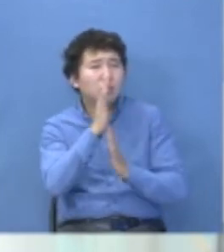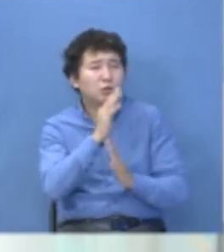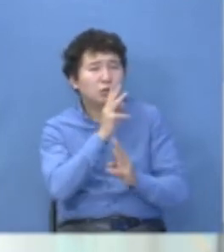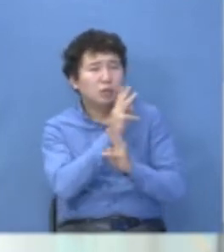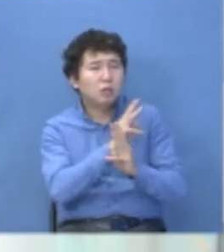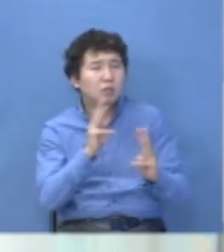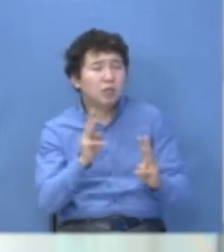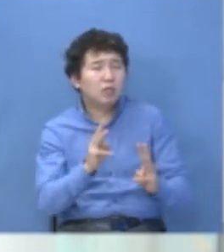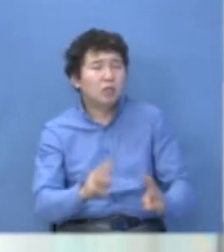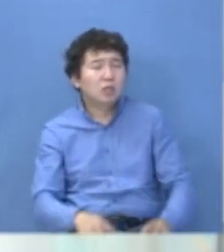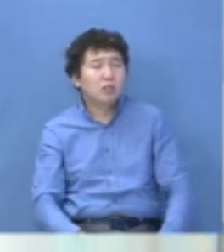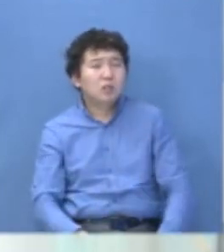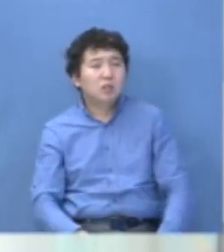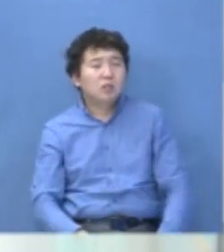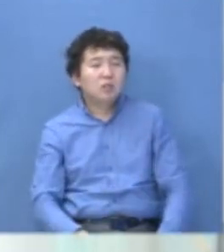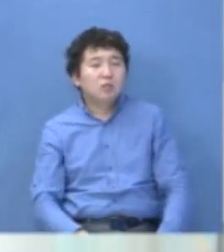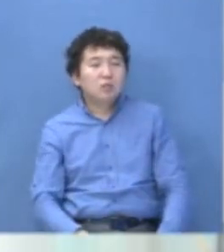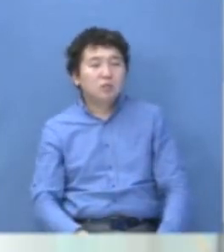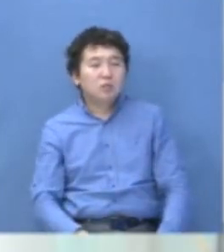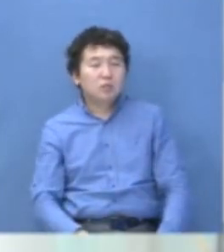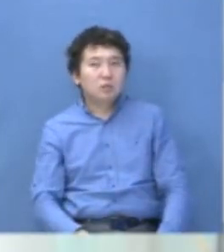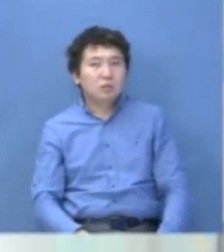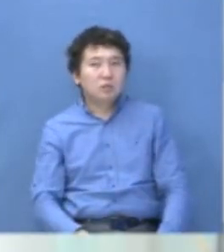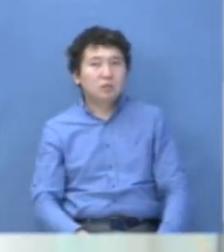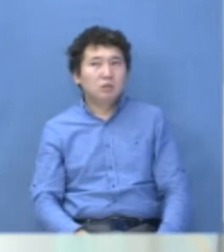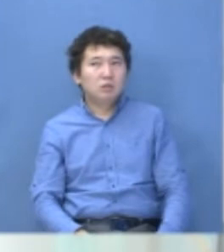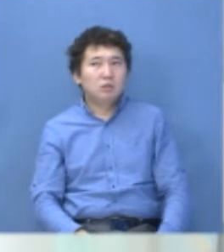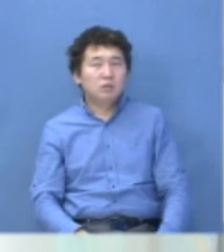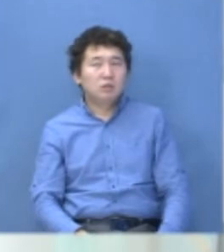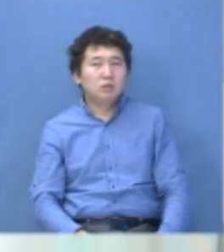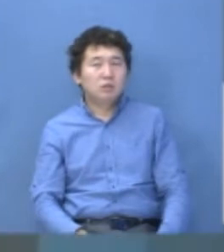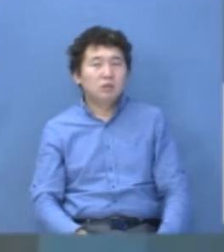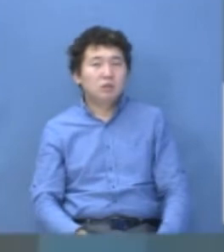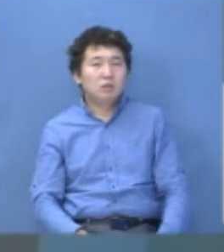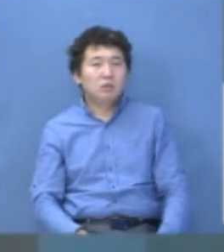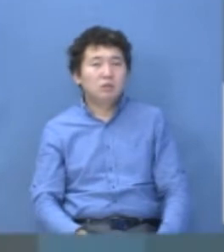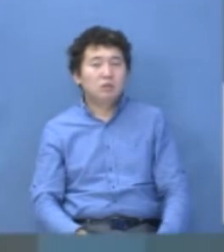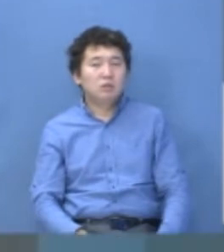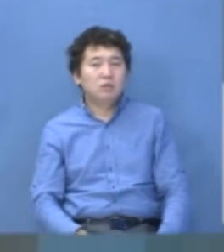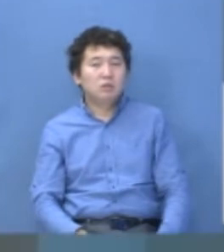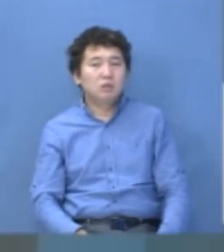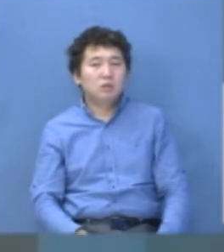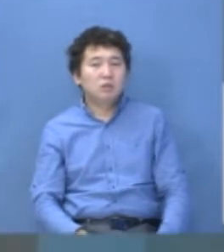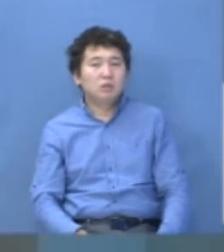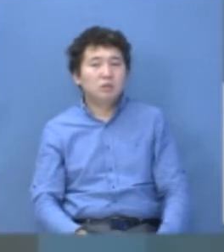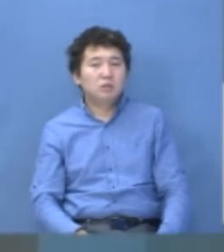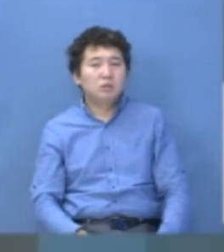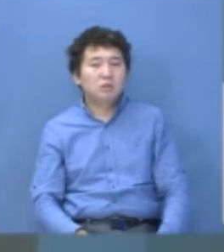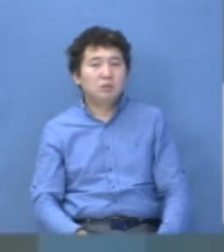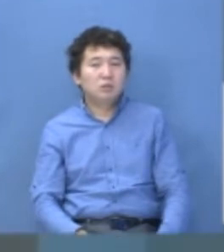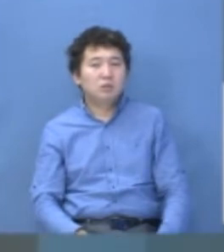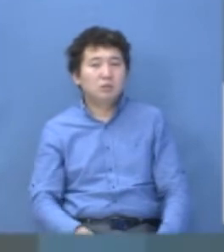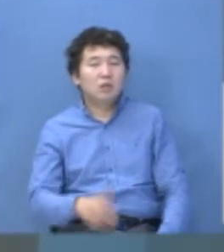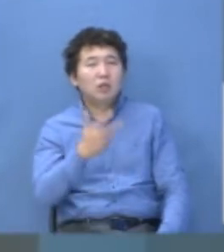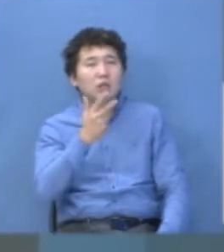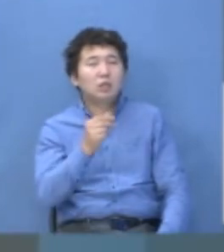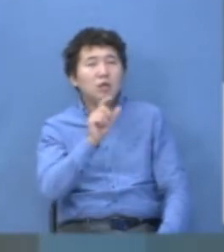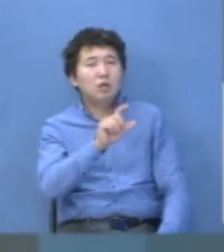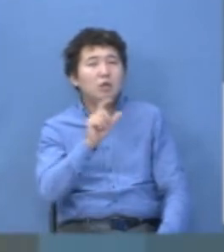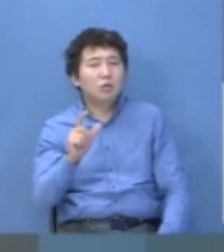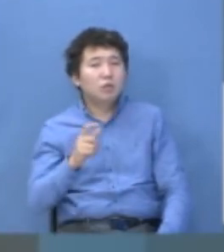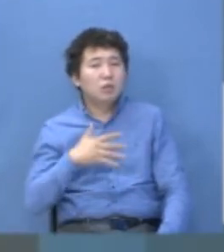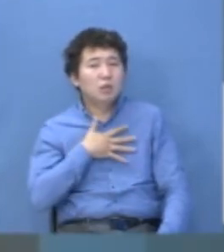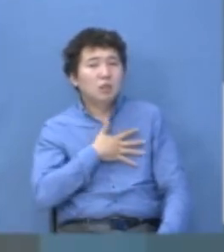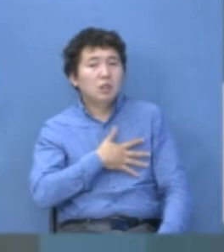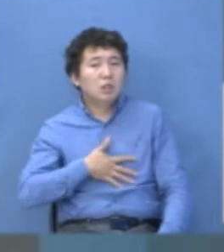которые приходят к нам, что люди охотно пошли в медицину. В суматохе современного мира, где люди обеспокоены прежде